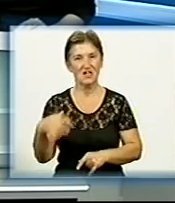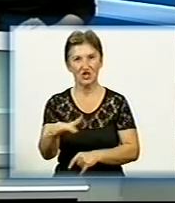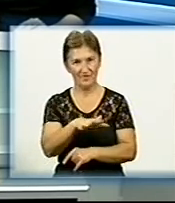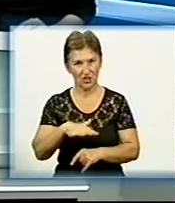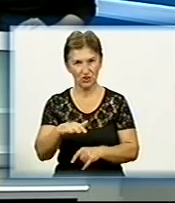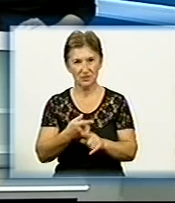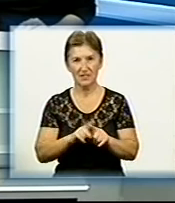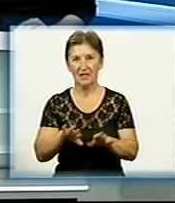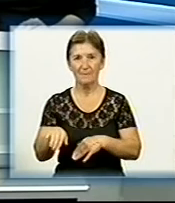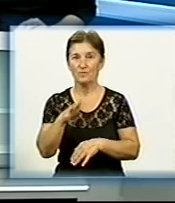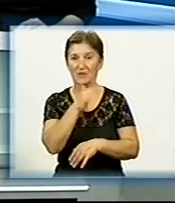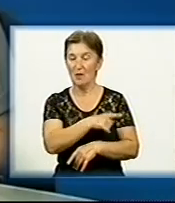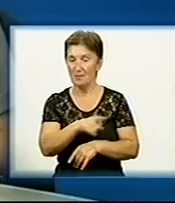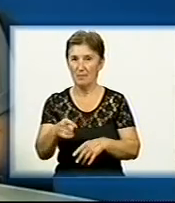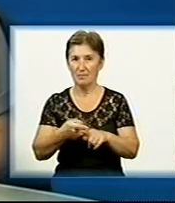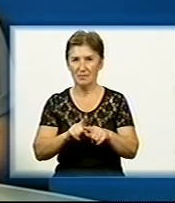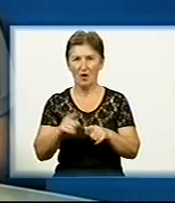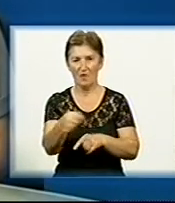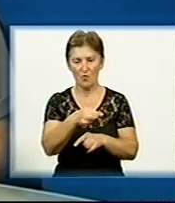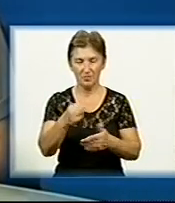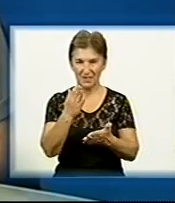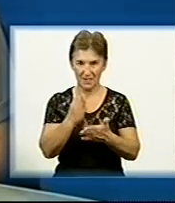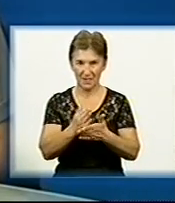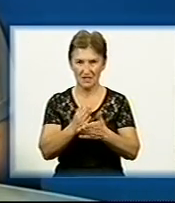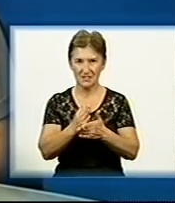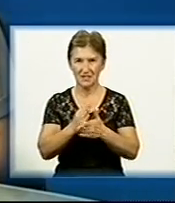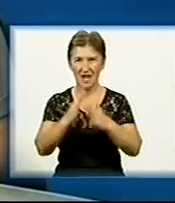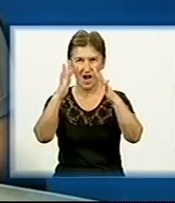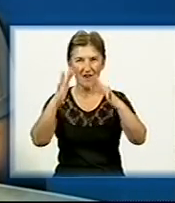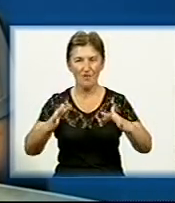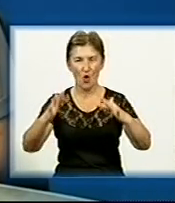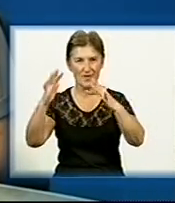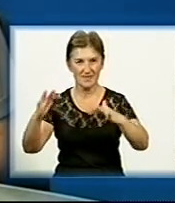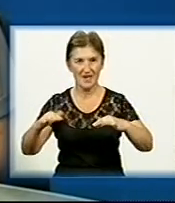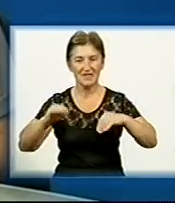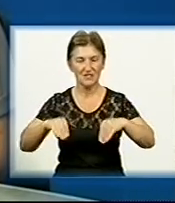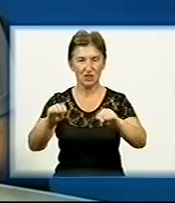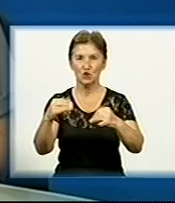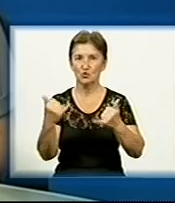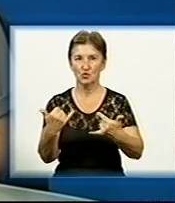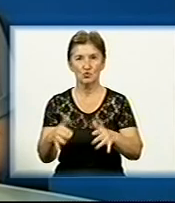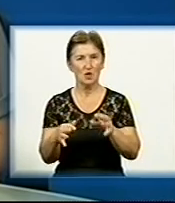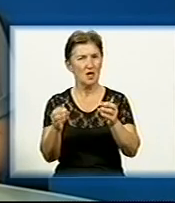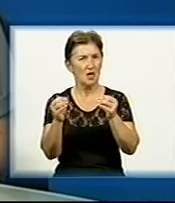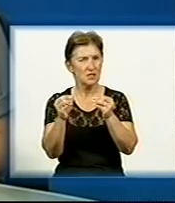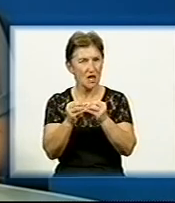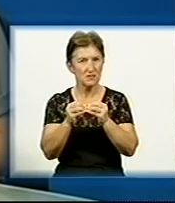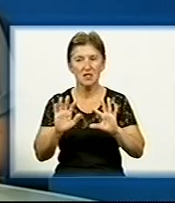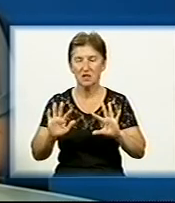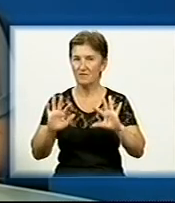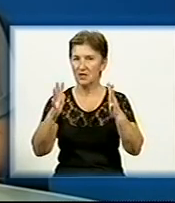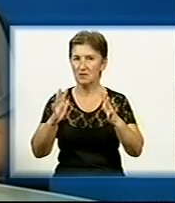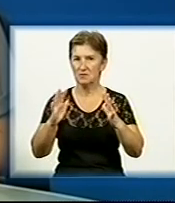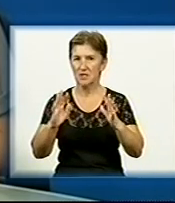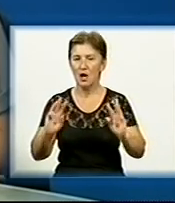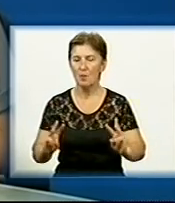що це пожежно-безпечний період і в області є хвойні насадження, у нас на сьогоднішній день вже сталося 10 випадків низових